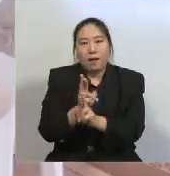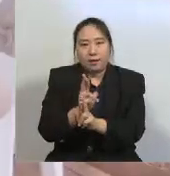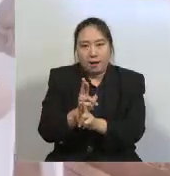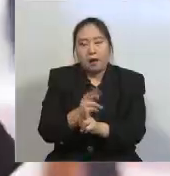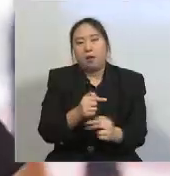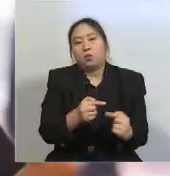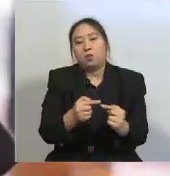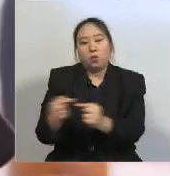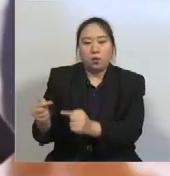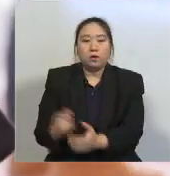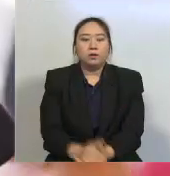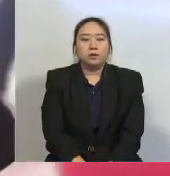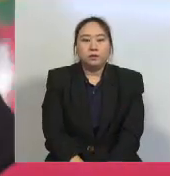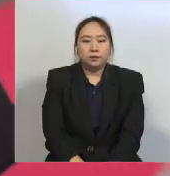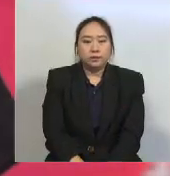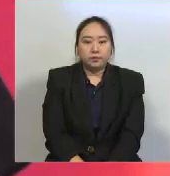สต่อไป